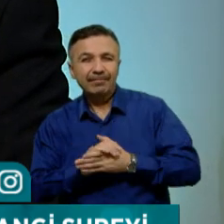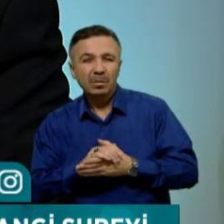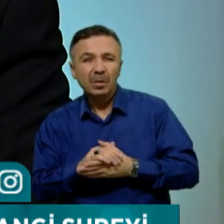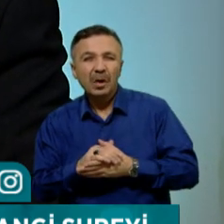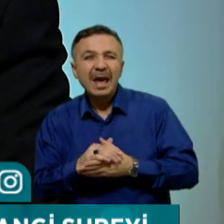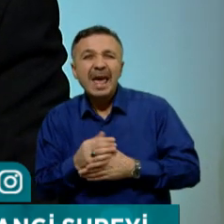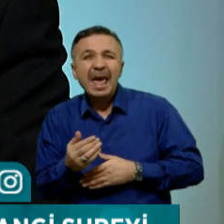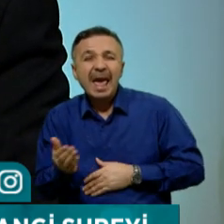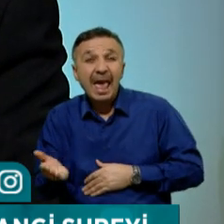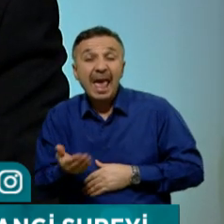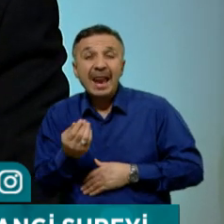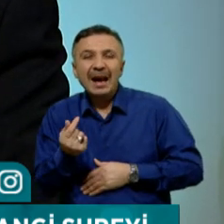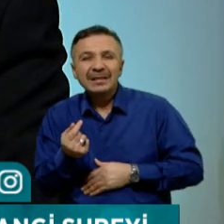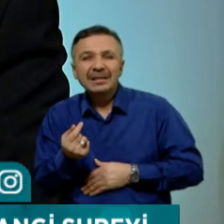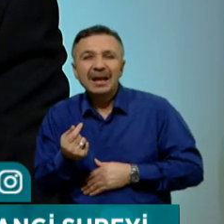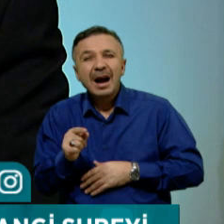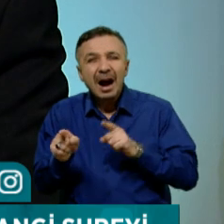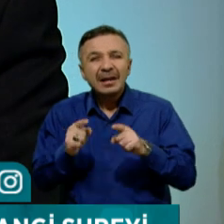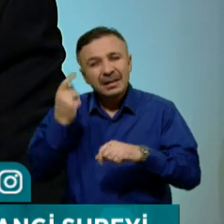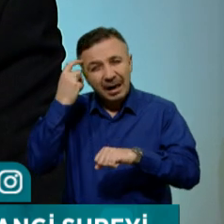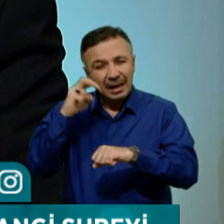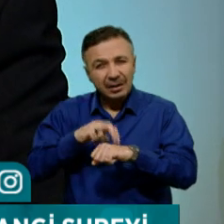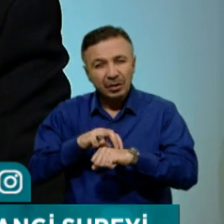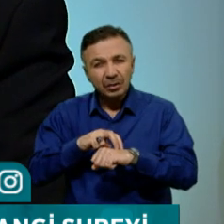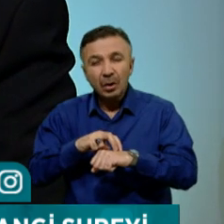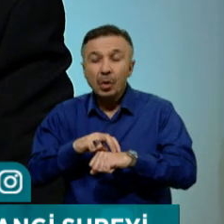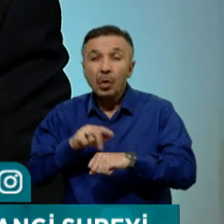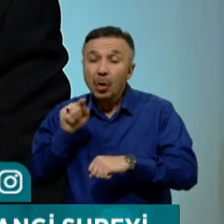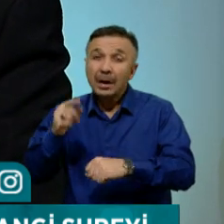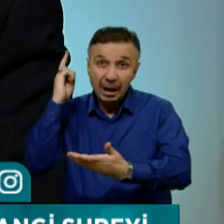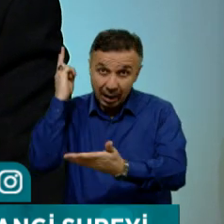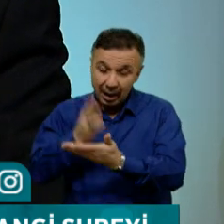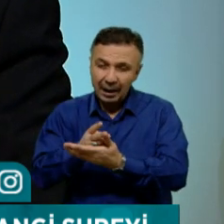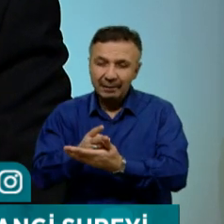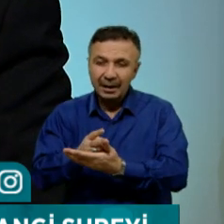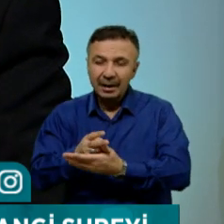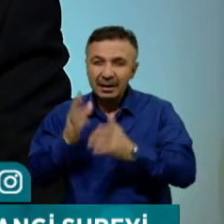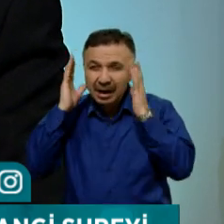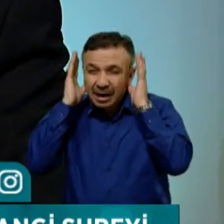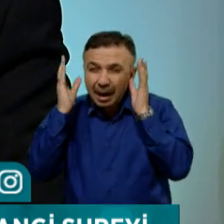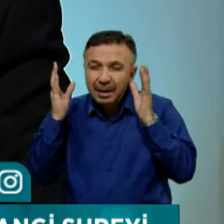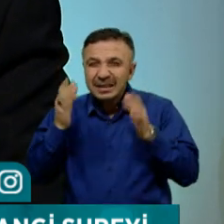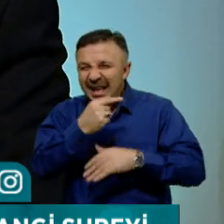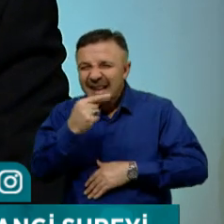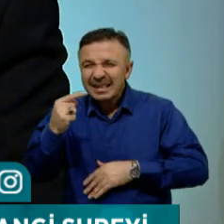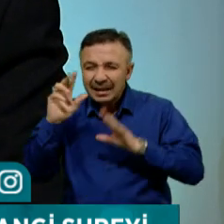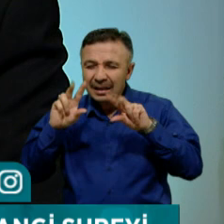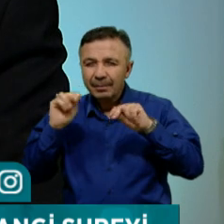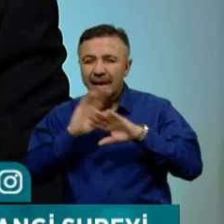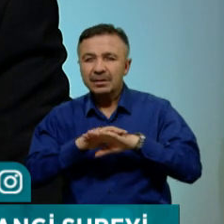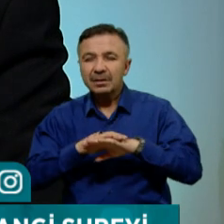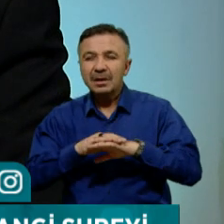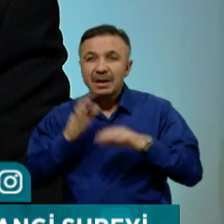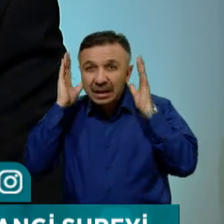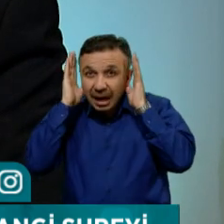az hangisini hatırlıyorsa onu esas alarak namazını tamamlasın namazın sonunda Sehiv secdesi